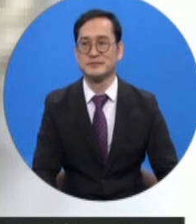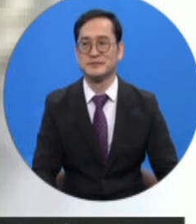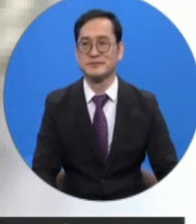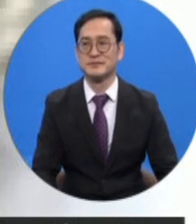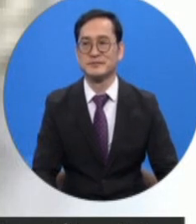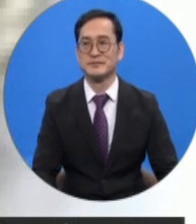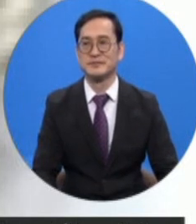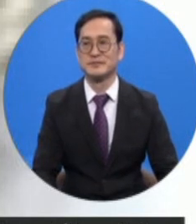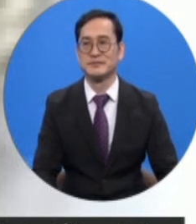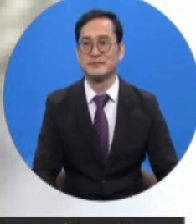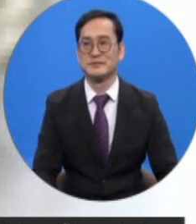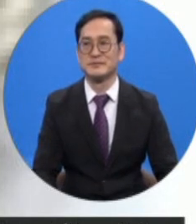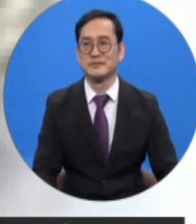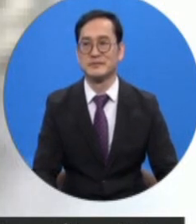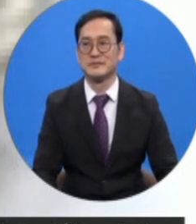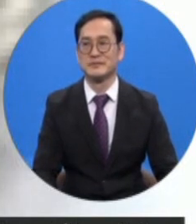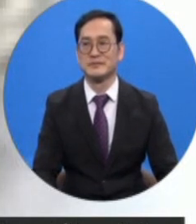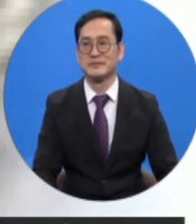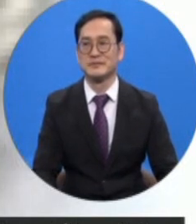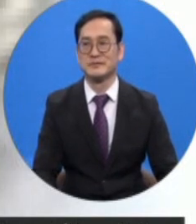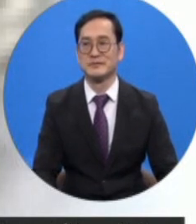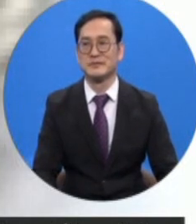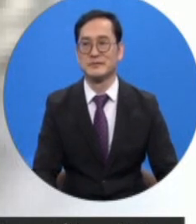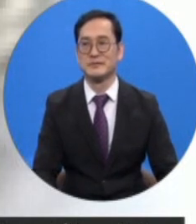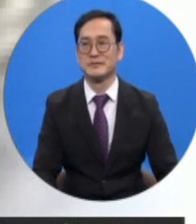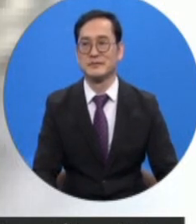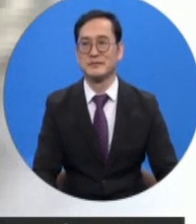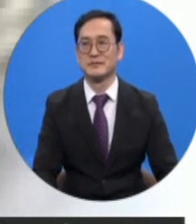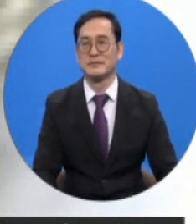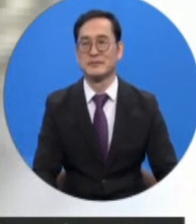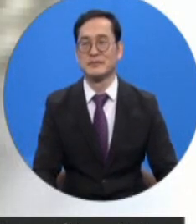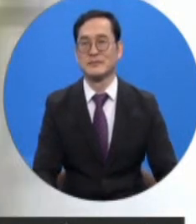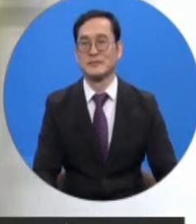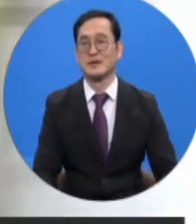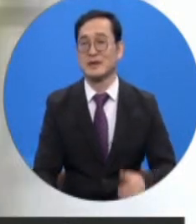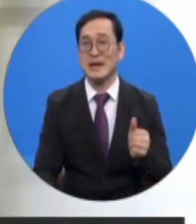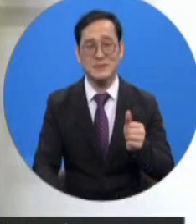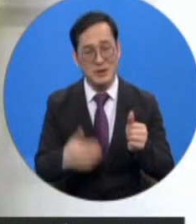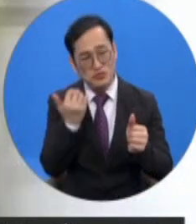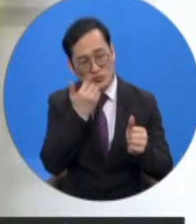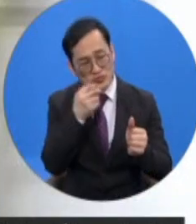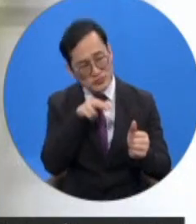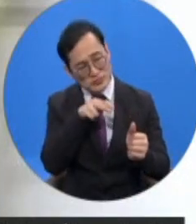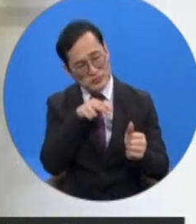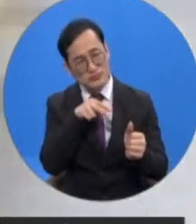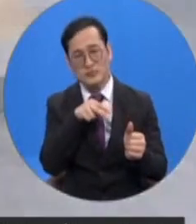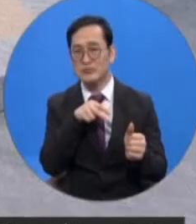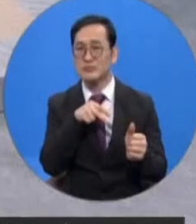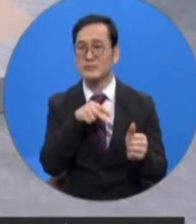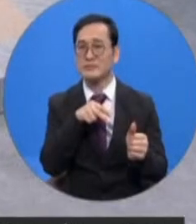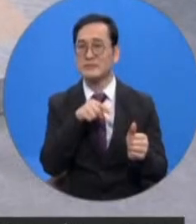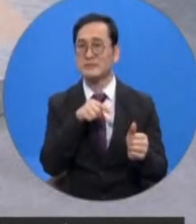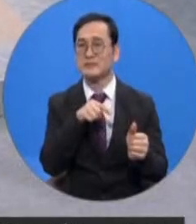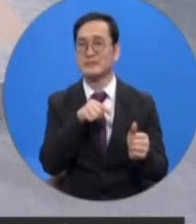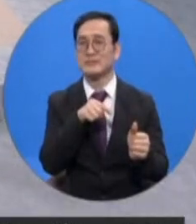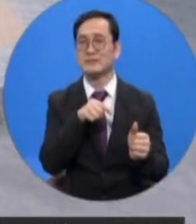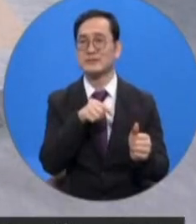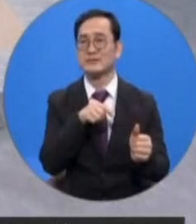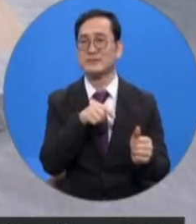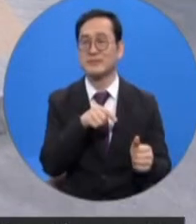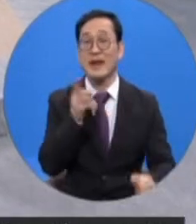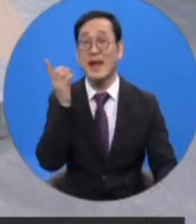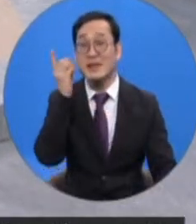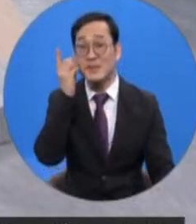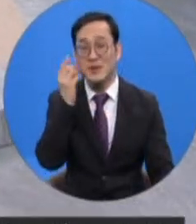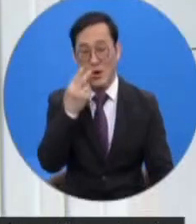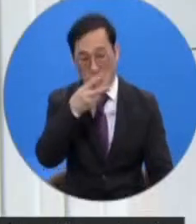전 남성의 얼굴이 확인이 안 된 거 분명하잖아요. 그것도 분명하죠. 그런데 어제 저 휴대전화를 사실 검찰은 못